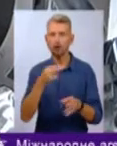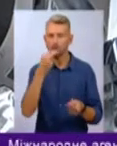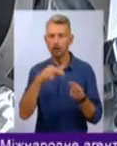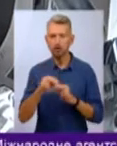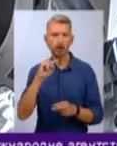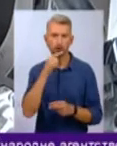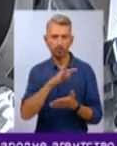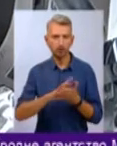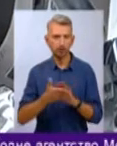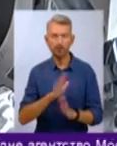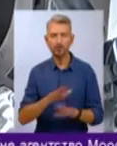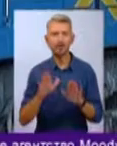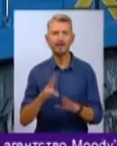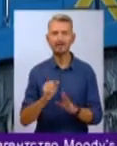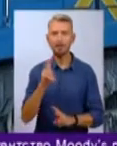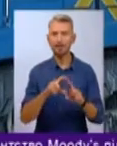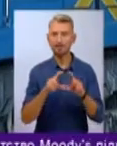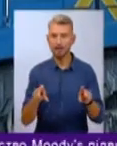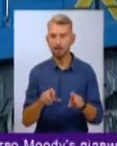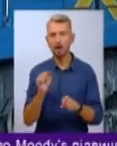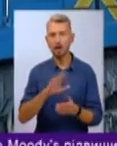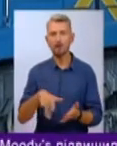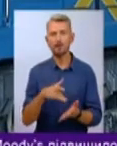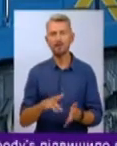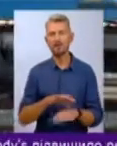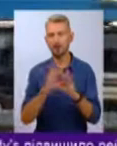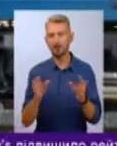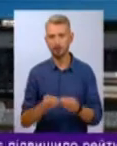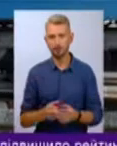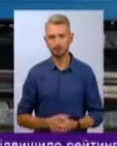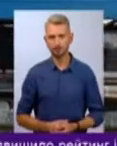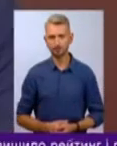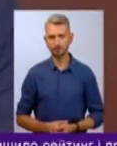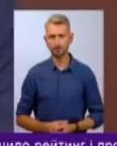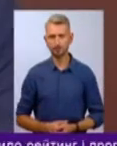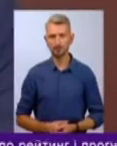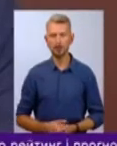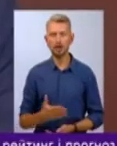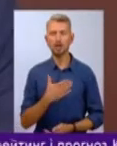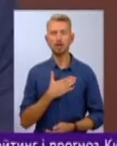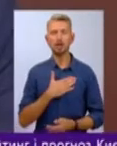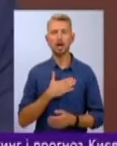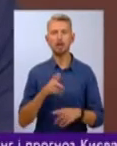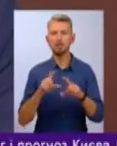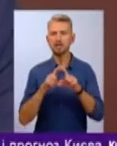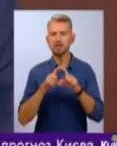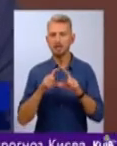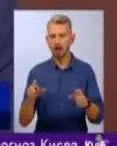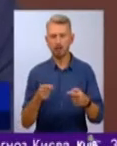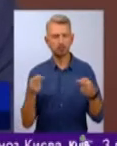економічну ситуацію не тільки на підприємстві, а й у місті загалом. Наше предприятие